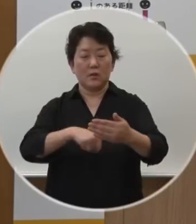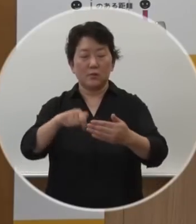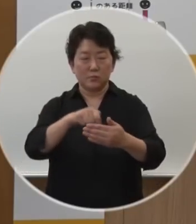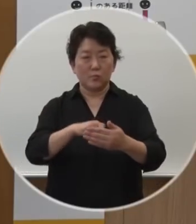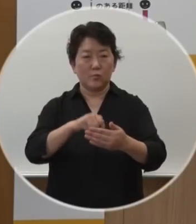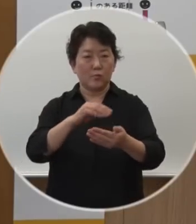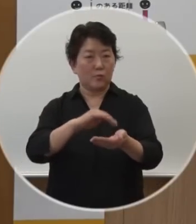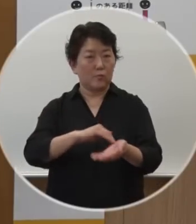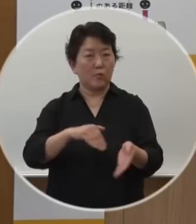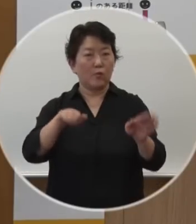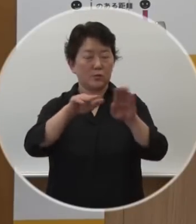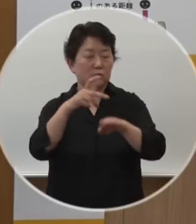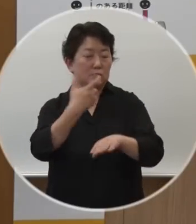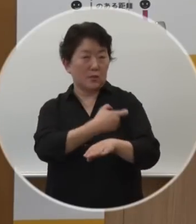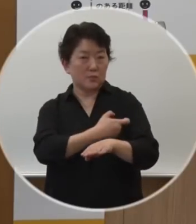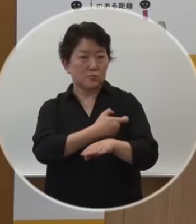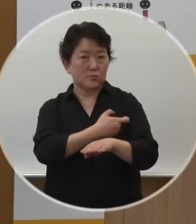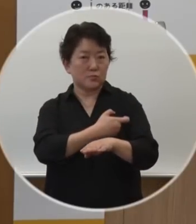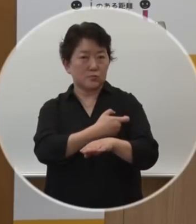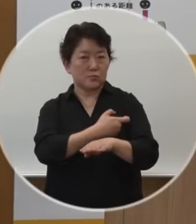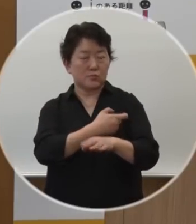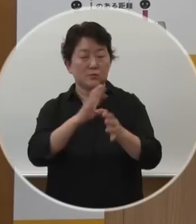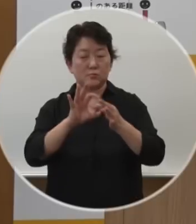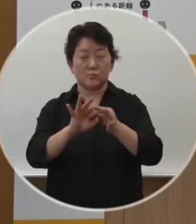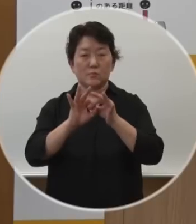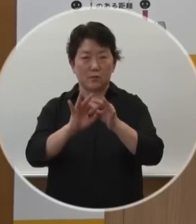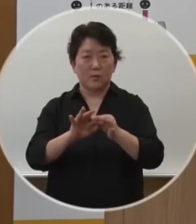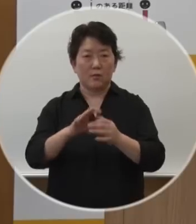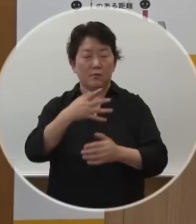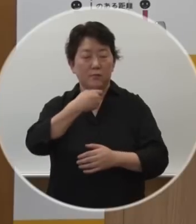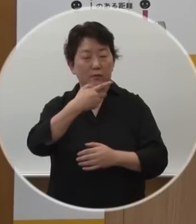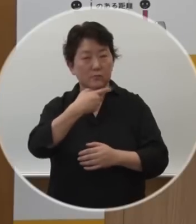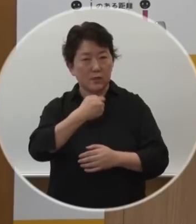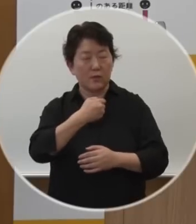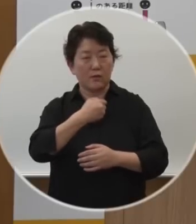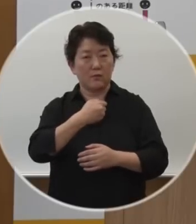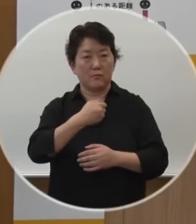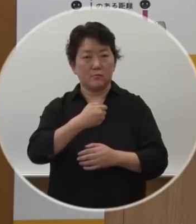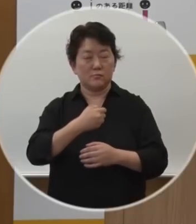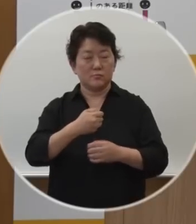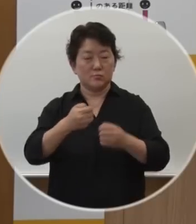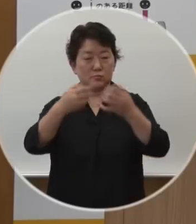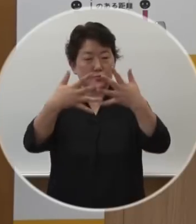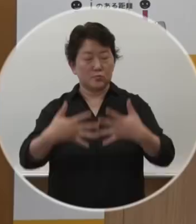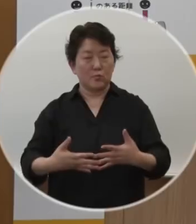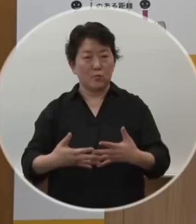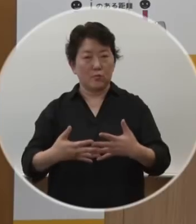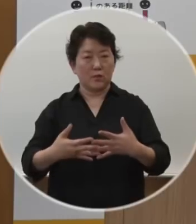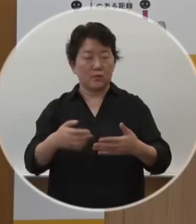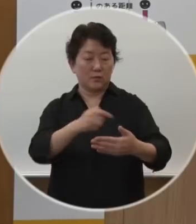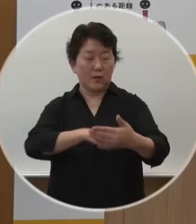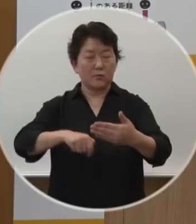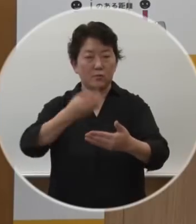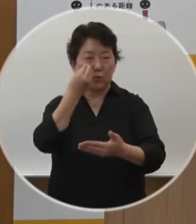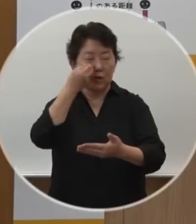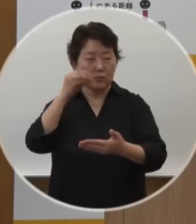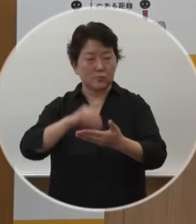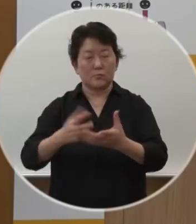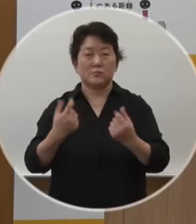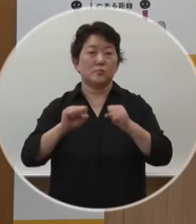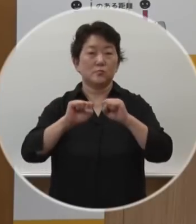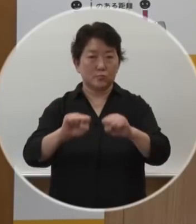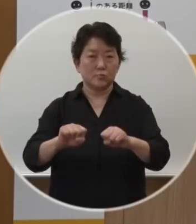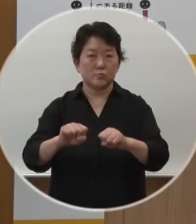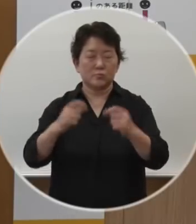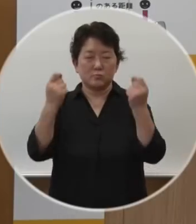個別接種医療機関に対しまして、年齢等の接種要件確認を徹底をしていただき、